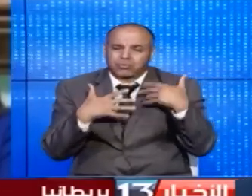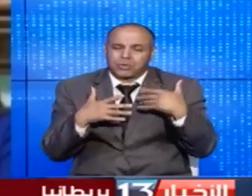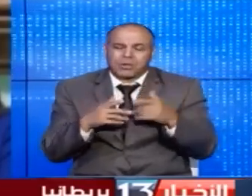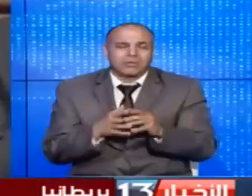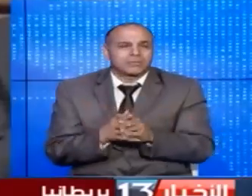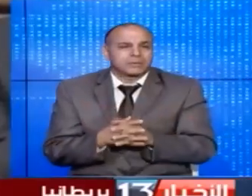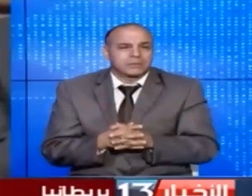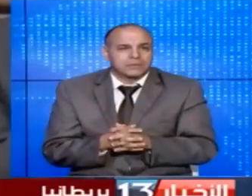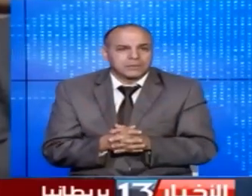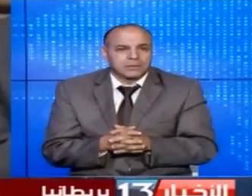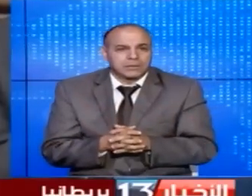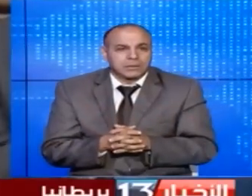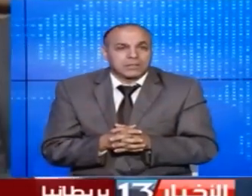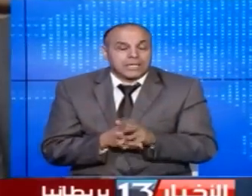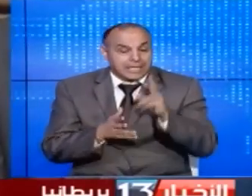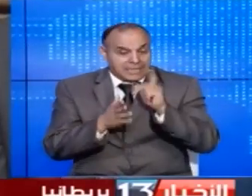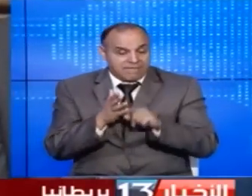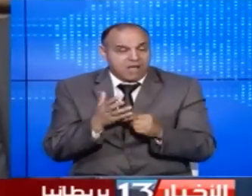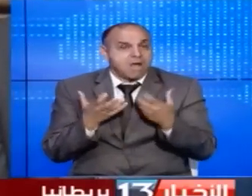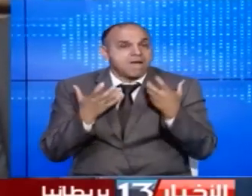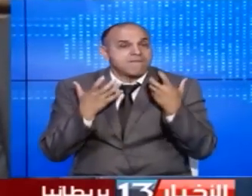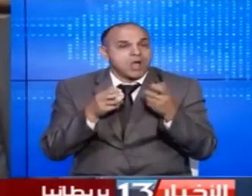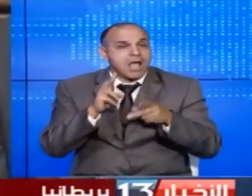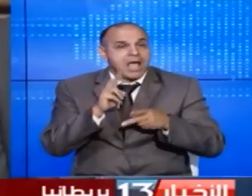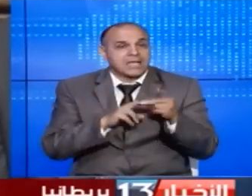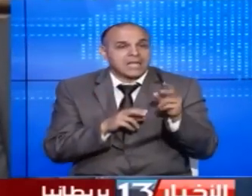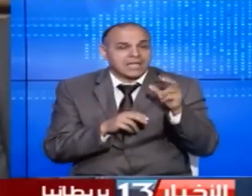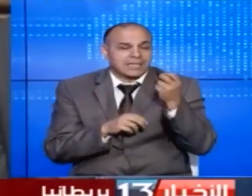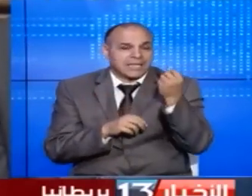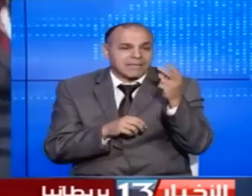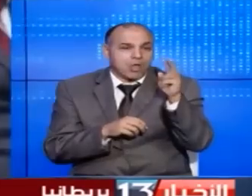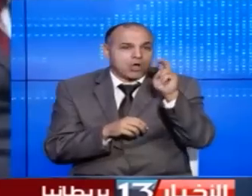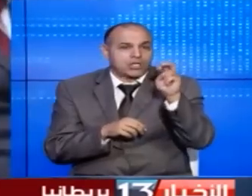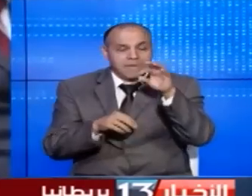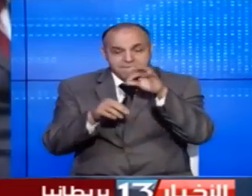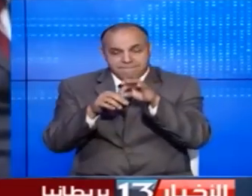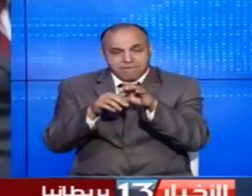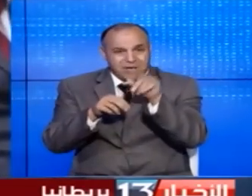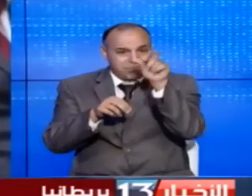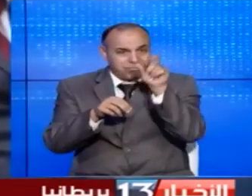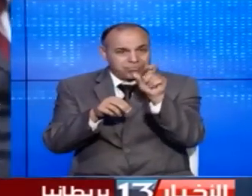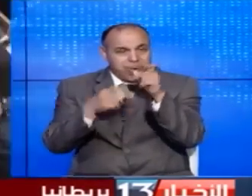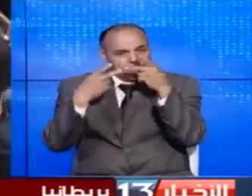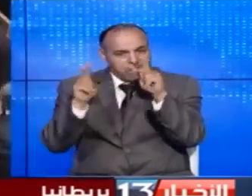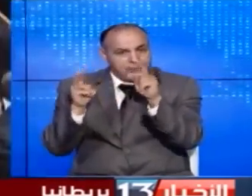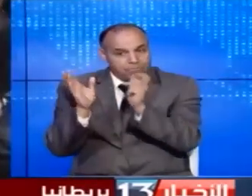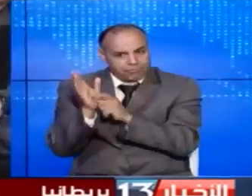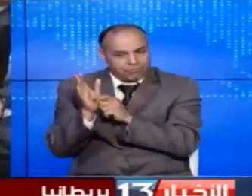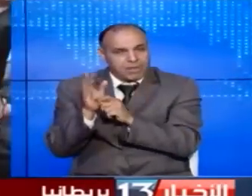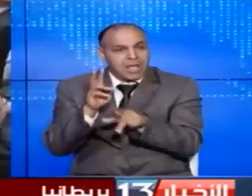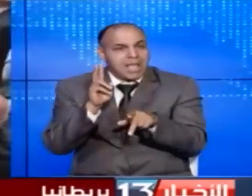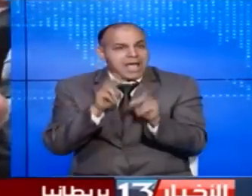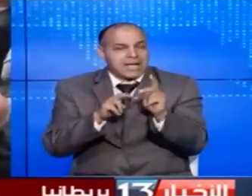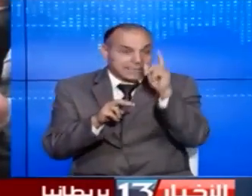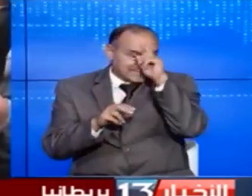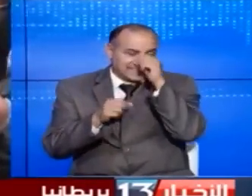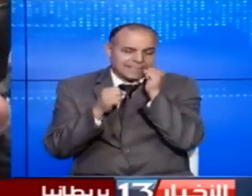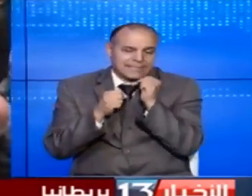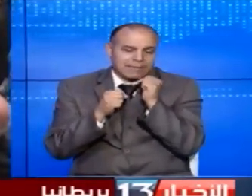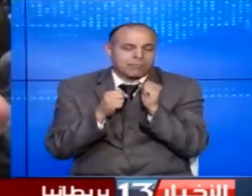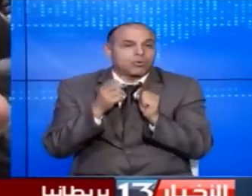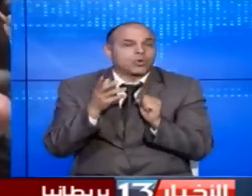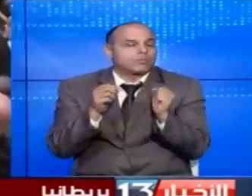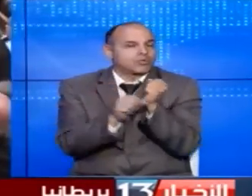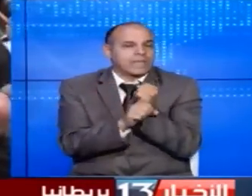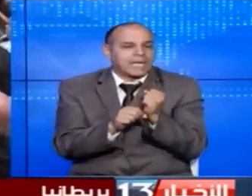ومدمرا. الاتفاق يحتاج إلى أكثر من 320 صوتا ليقع إقراره، أغلبية يبدو صعبا إن لم يكن